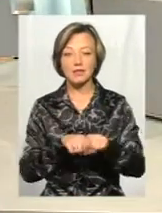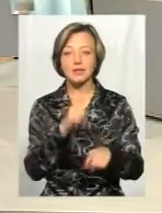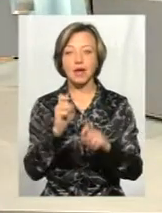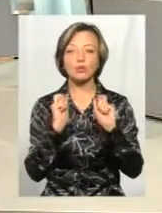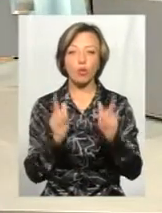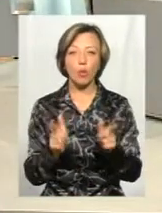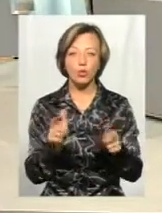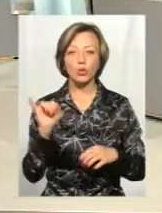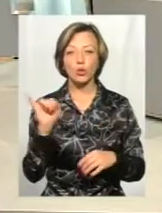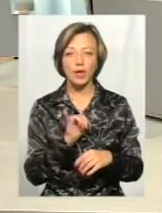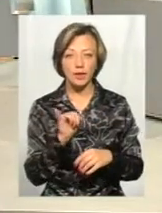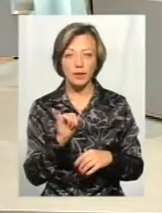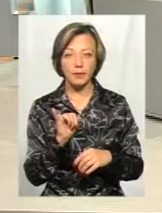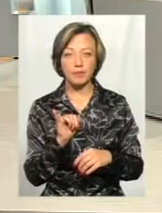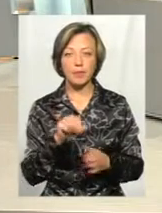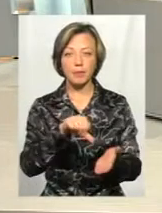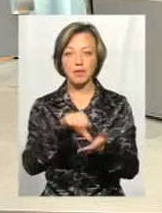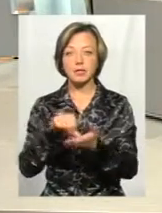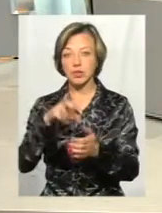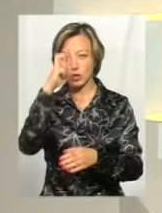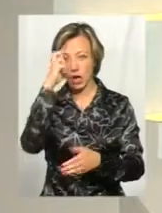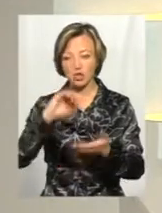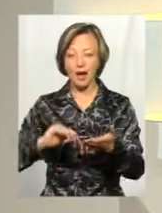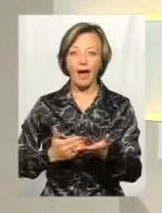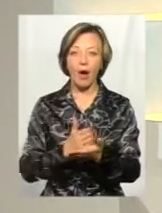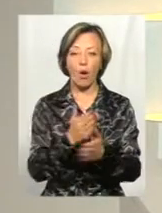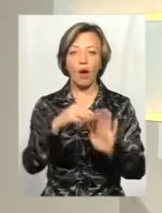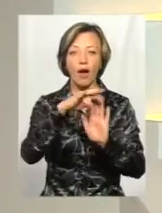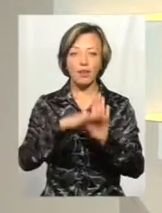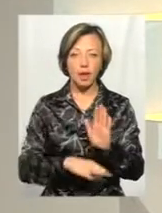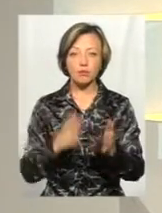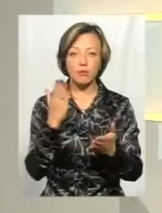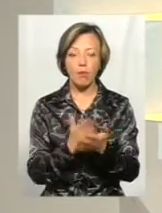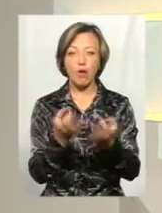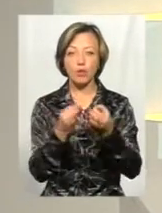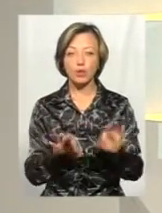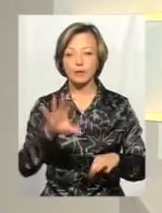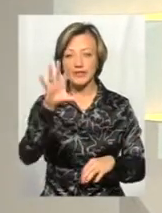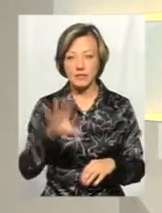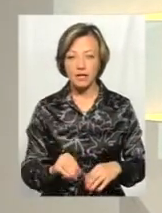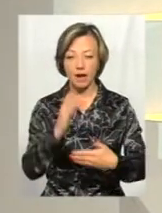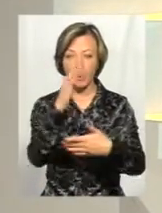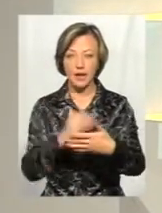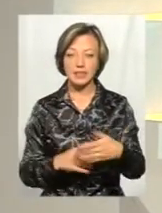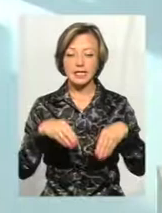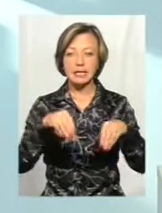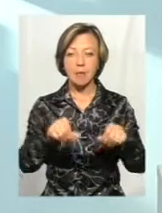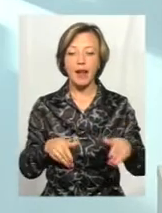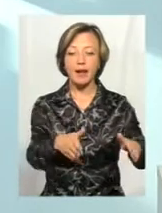і, власне, представники Держгеокадастру, які мають доступ до всіх реєстрів земельних